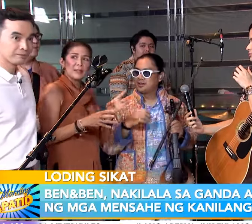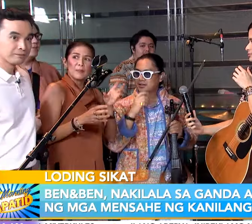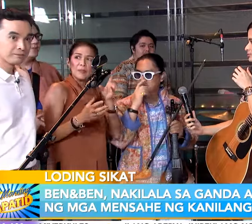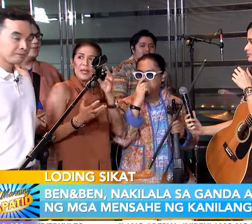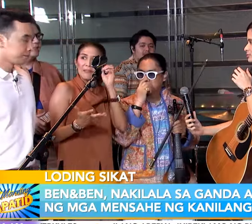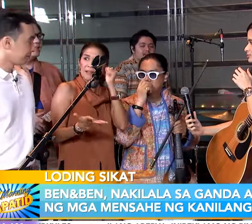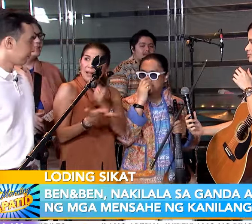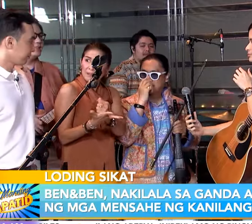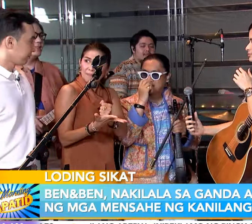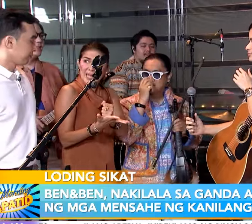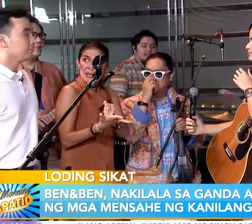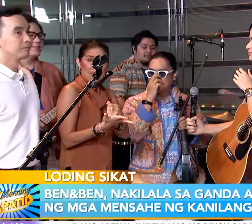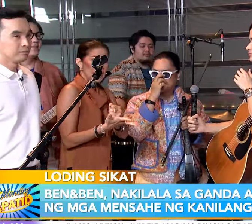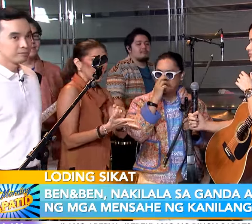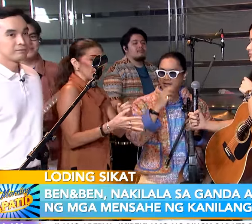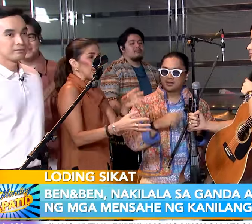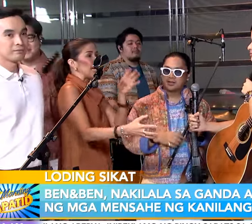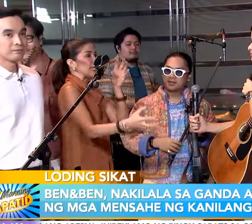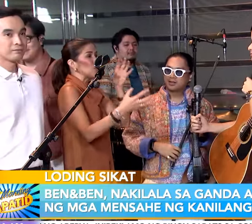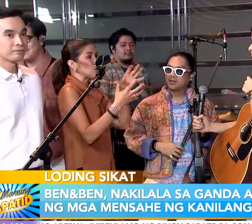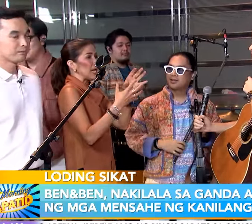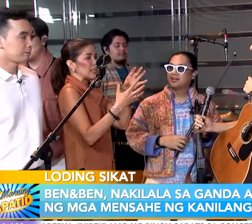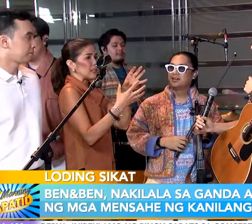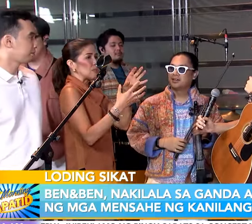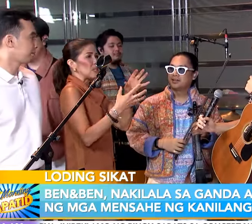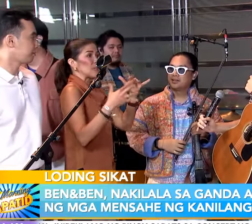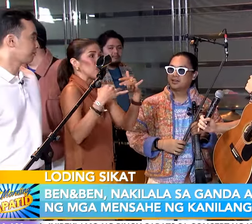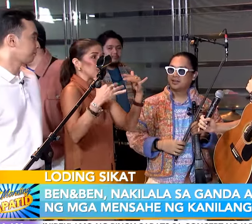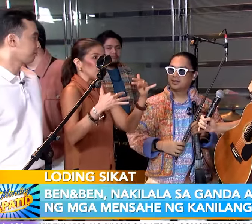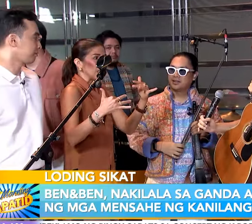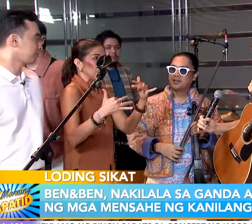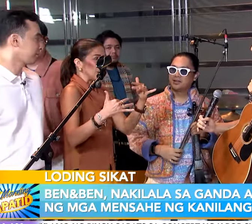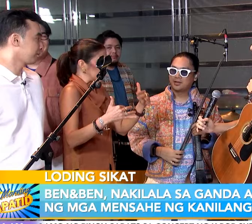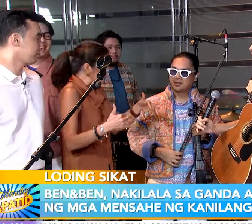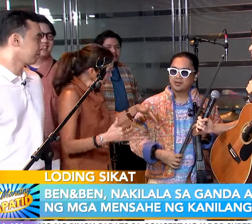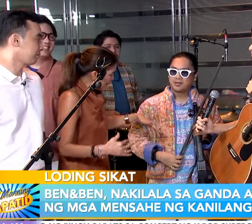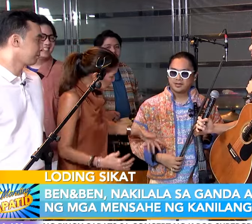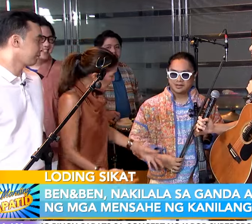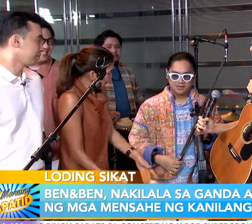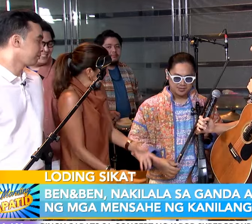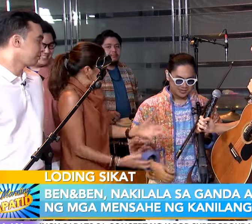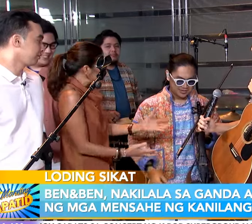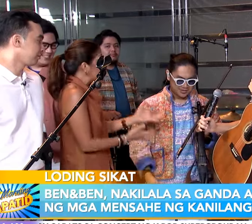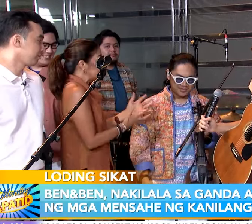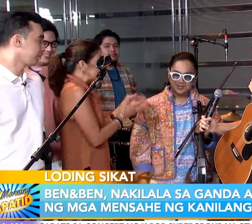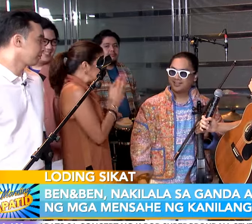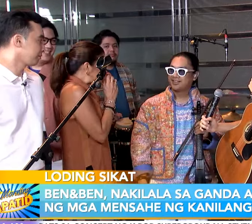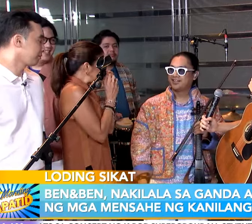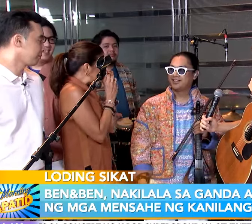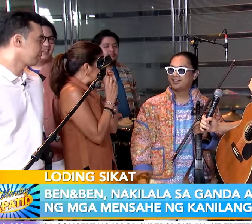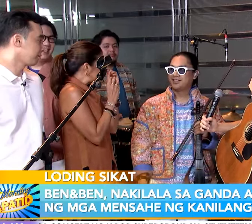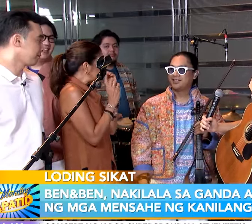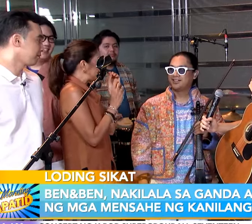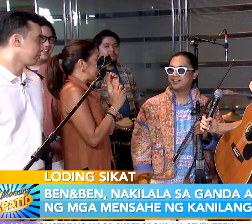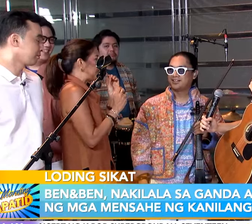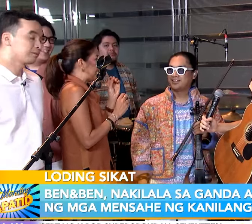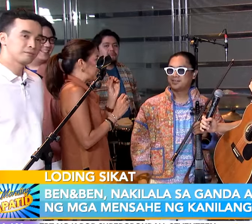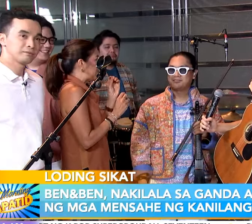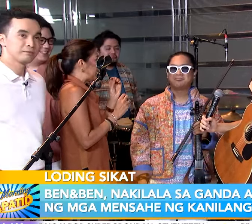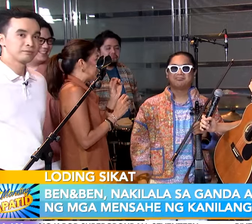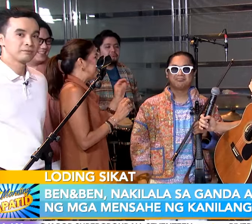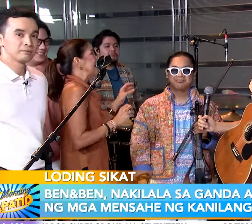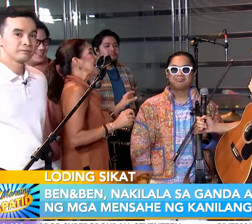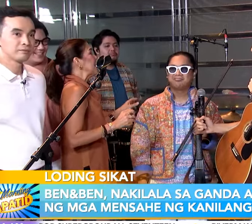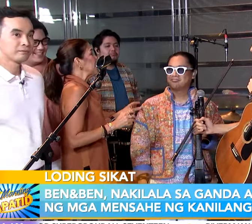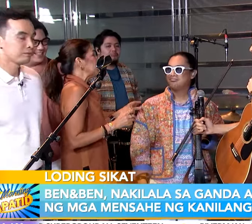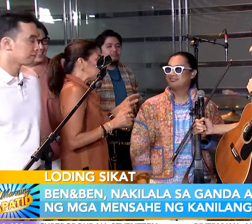yung nagbibigay tatak Ben mm-hmm. and Ben. Kasi kahit anong klaseng music, sabi mo na contemporary, pinapasukan pa rin yung that very, very distinct